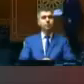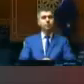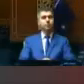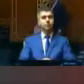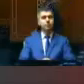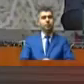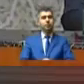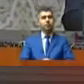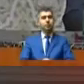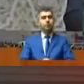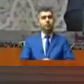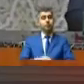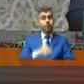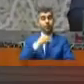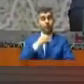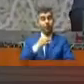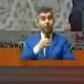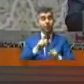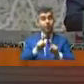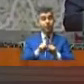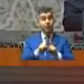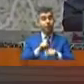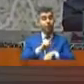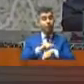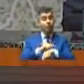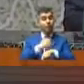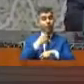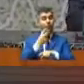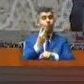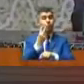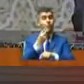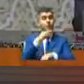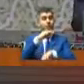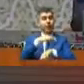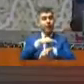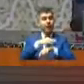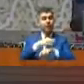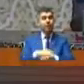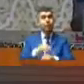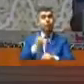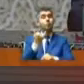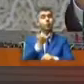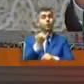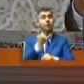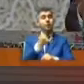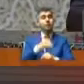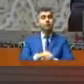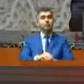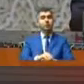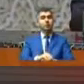سيد الرئيس. انا فقط نظرا